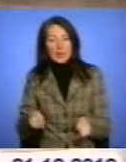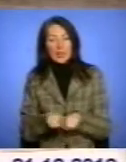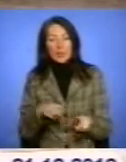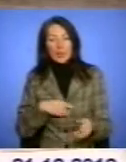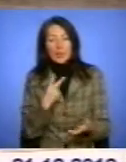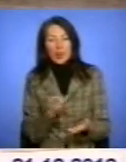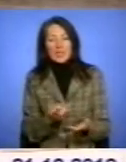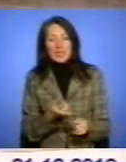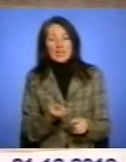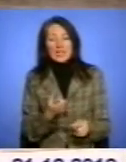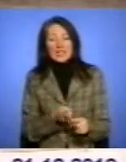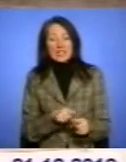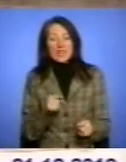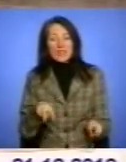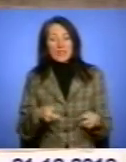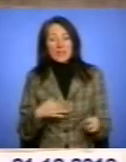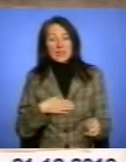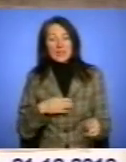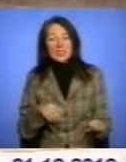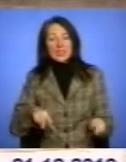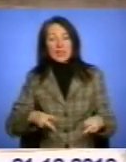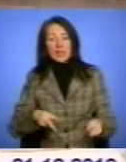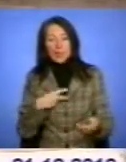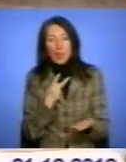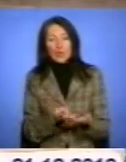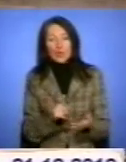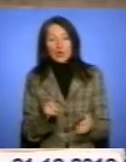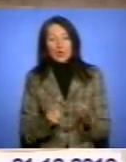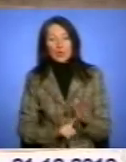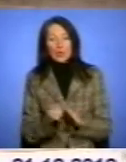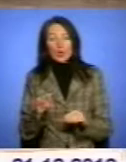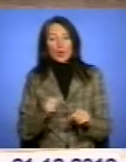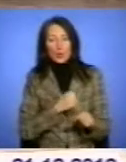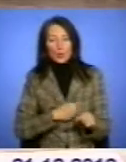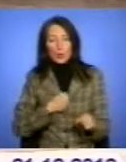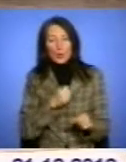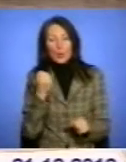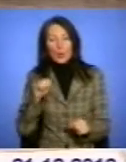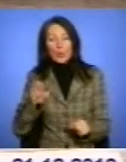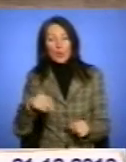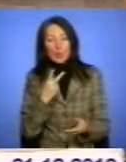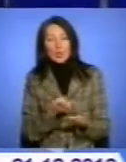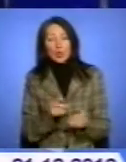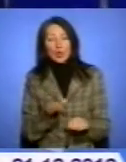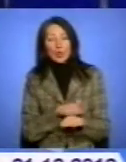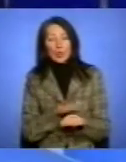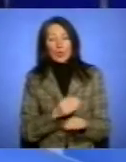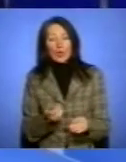танцях. В тому наші рухи показували, що добро спочатку зло перемагало, а потім в кінці це показало, що добро